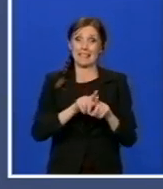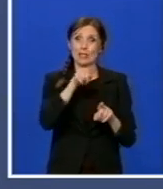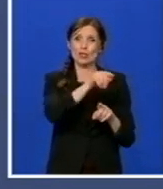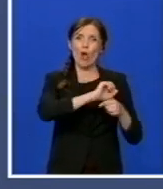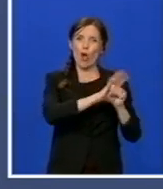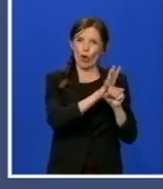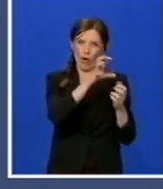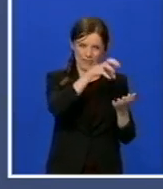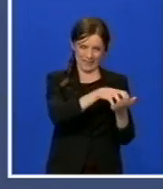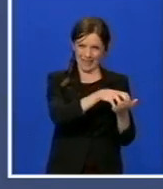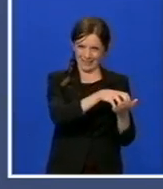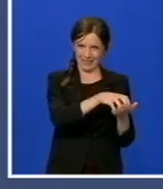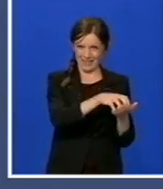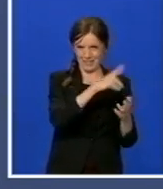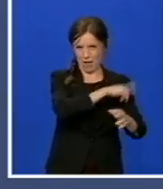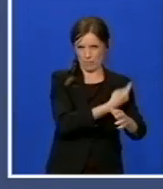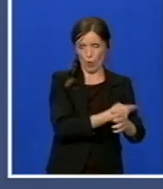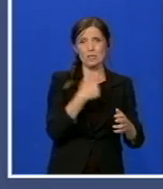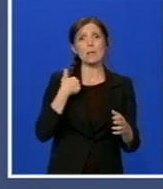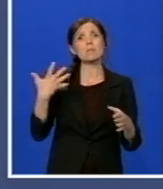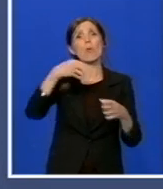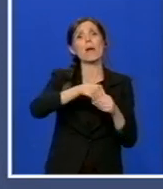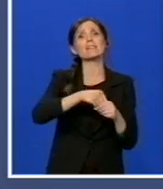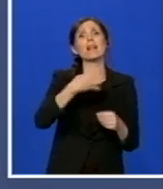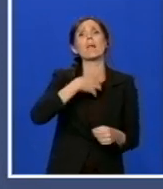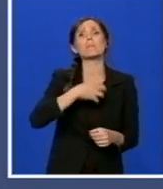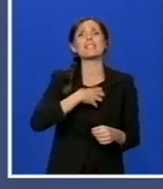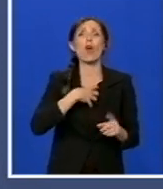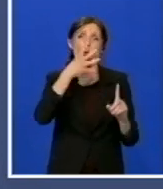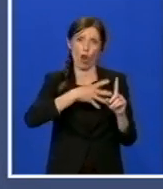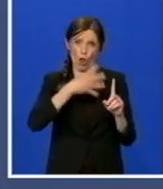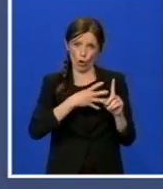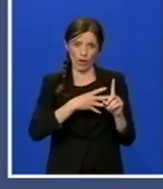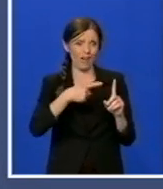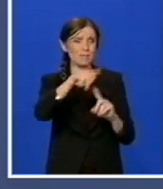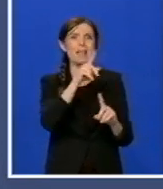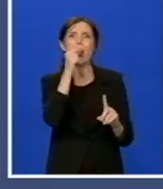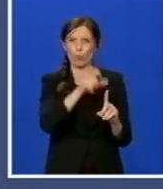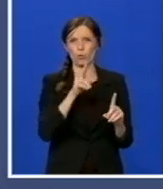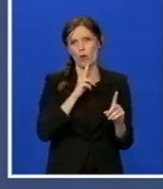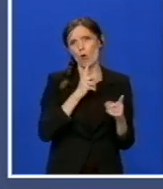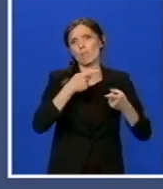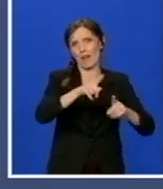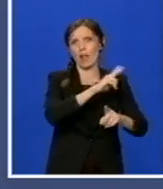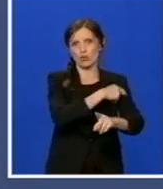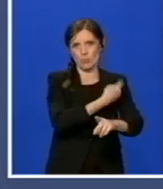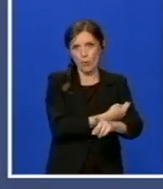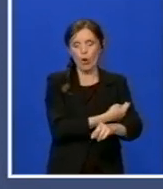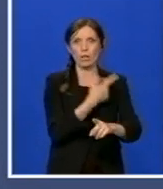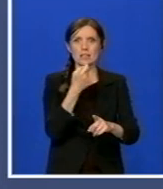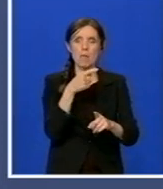kao psihološku podršku za pacijente koji su hospitalizovani, jer verujte, oni